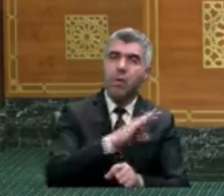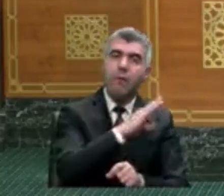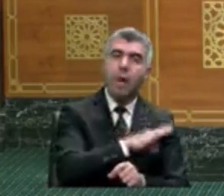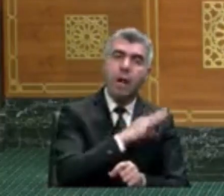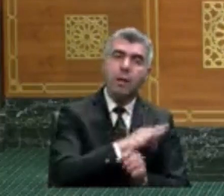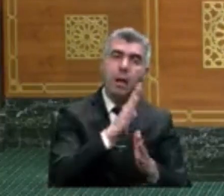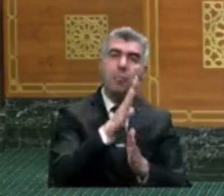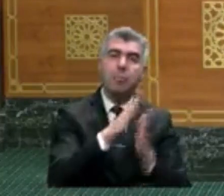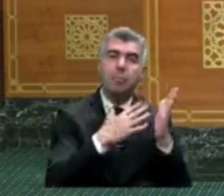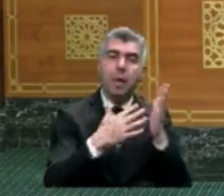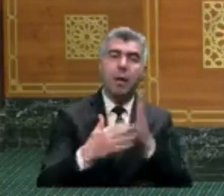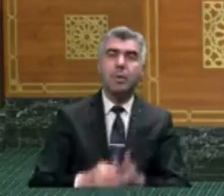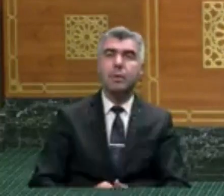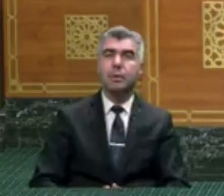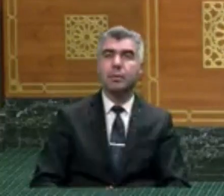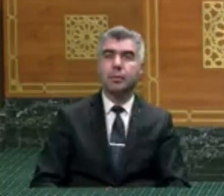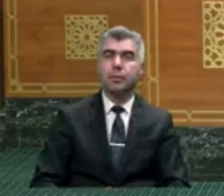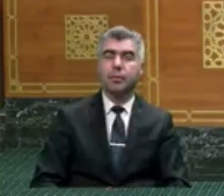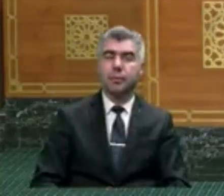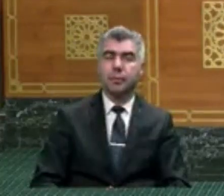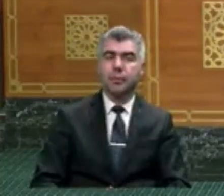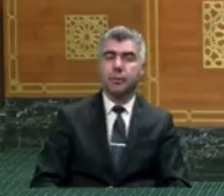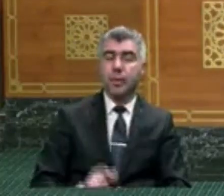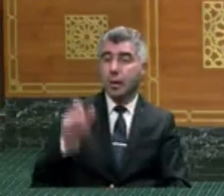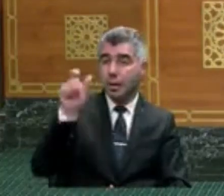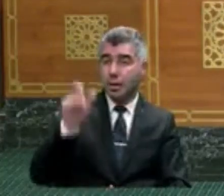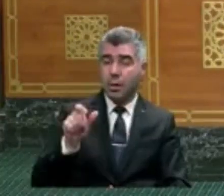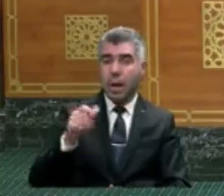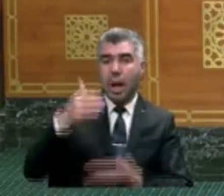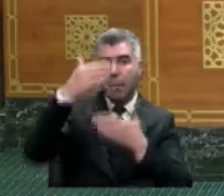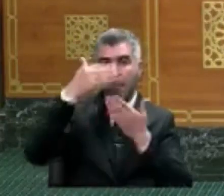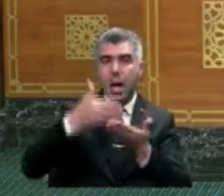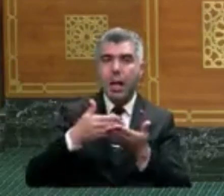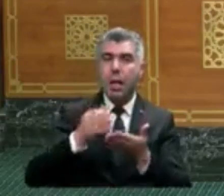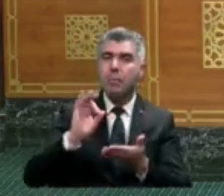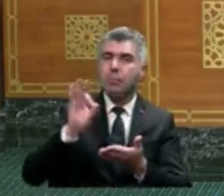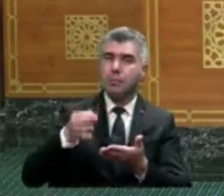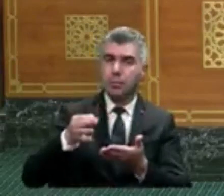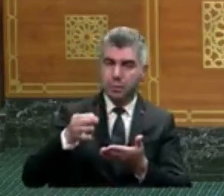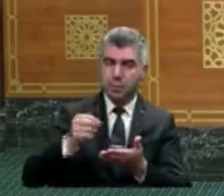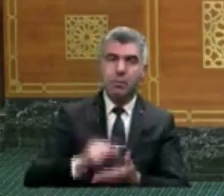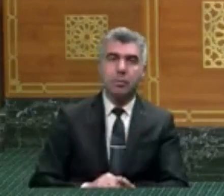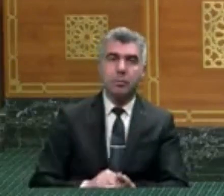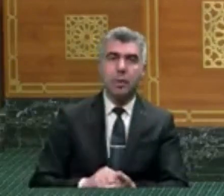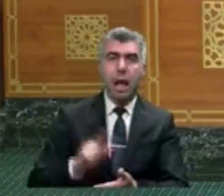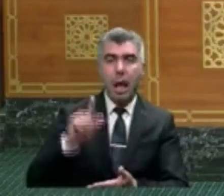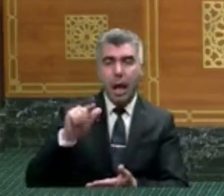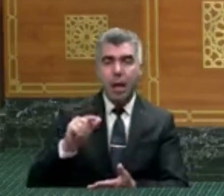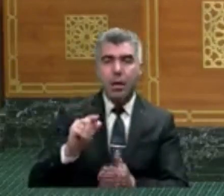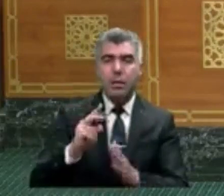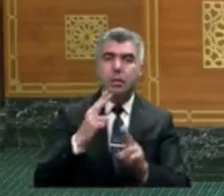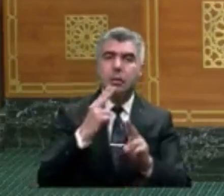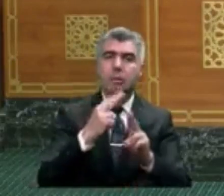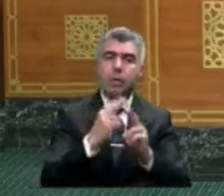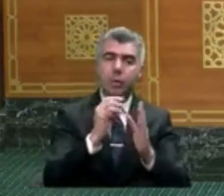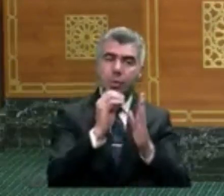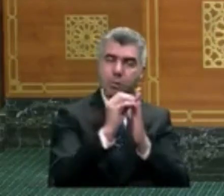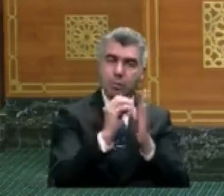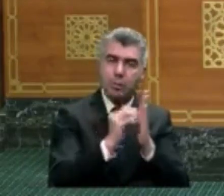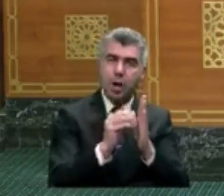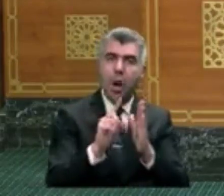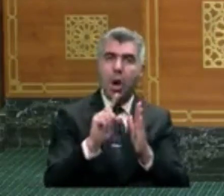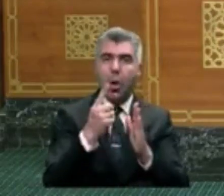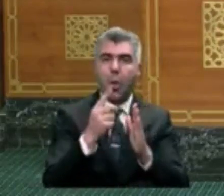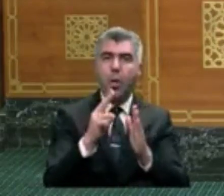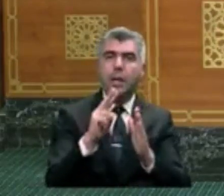هذا البرنامج ان يكون المترشح مغربيا ان يكون مسجلا بالنسبه الاولى او بالنسبه الثانيه